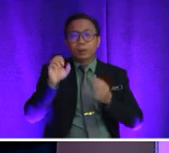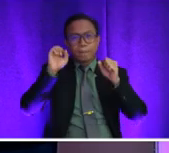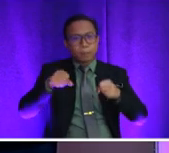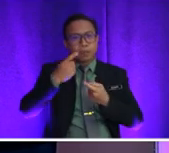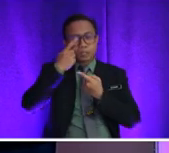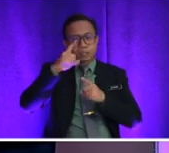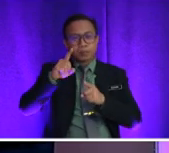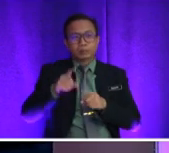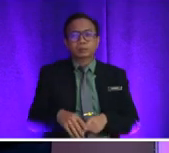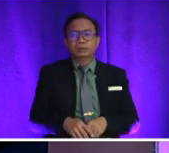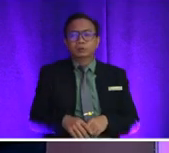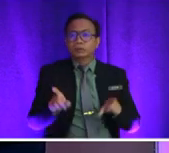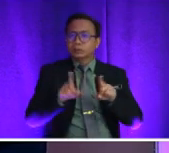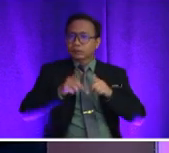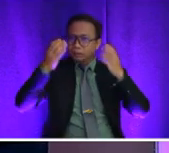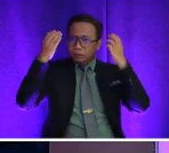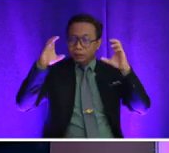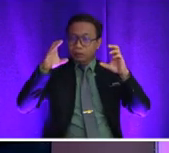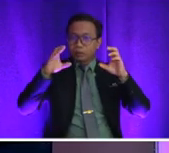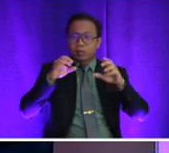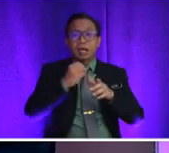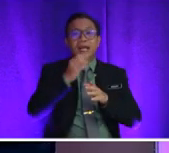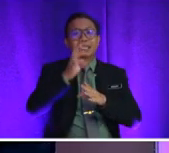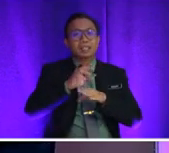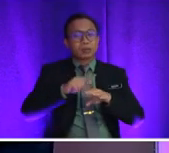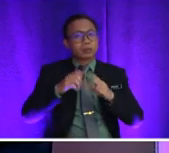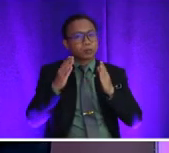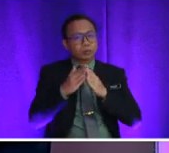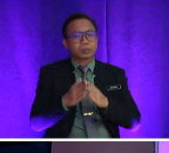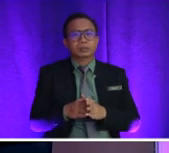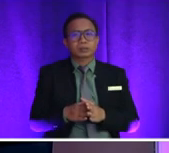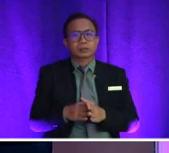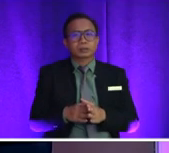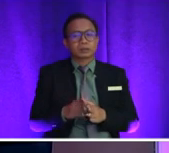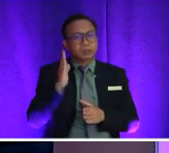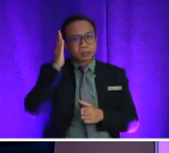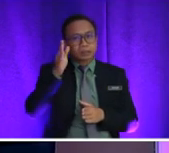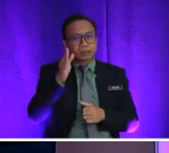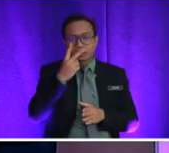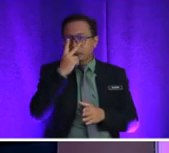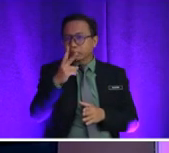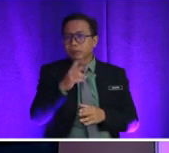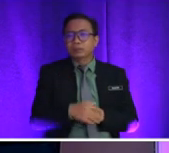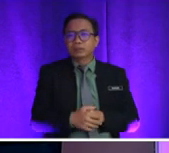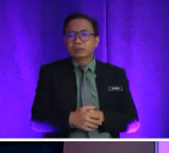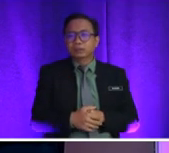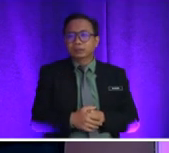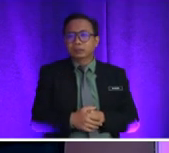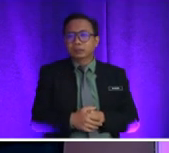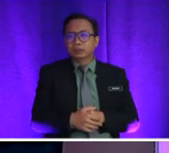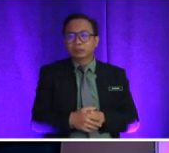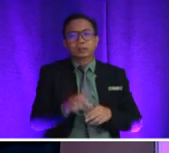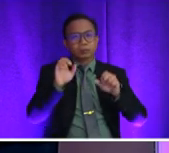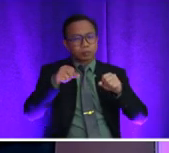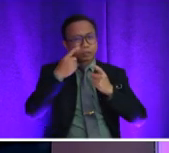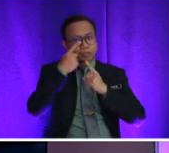sama adik yang sama dengan Cikgu ataupun yang sedang menonton dan akan menonton dan seterusnya akan terus dapat